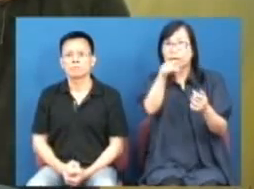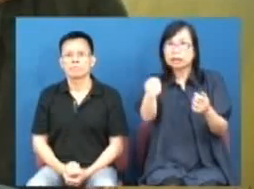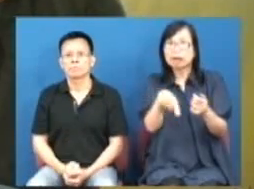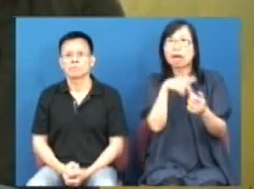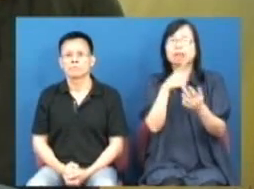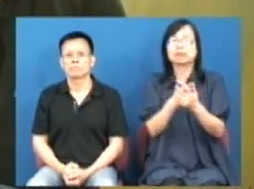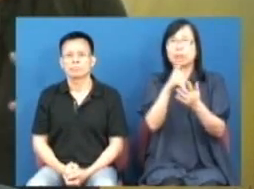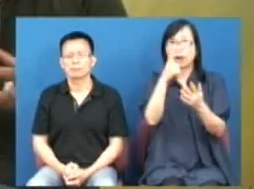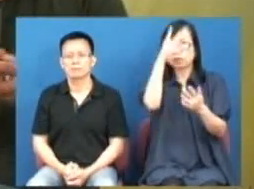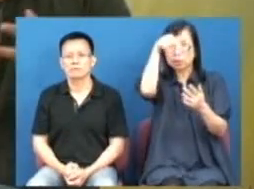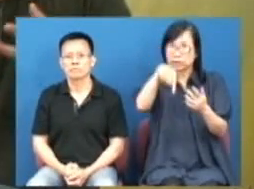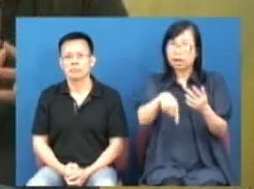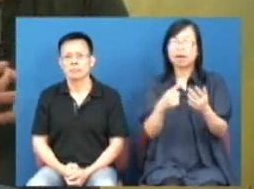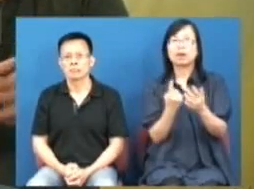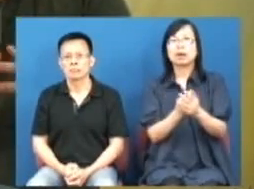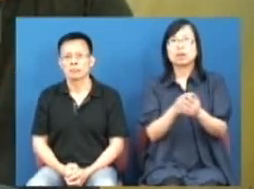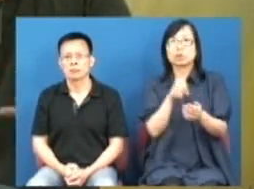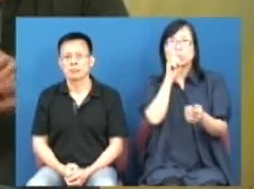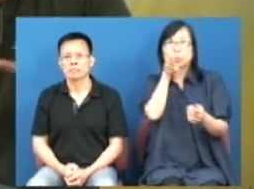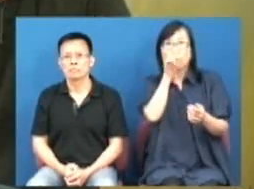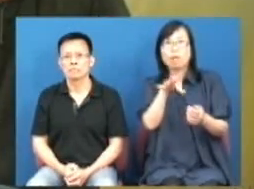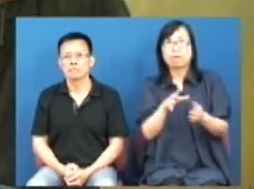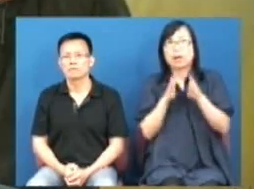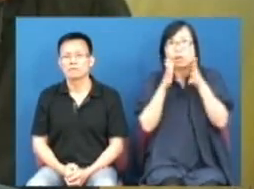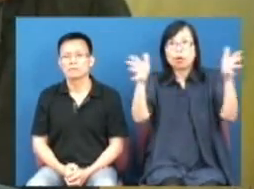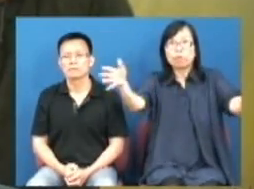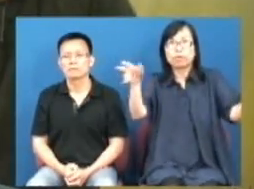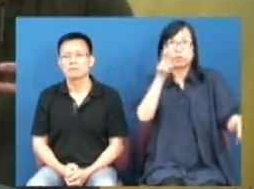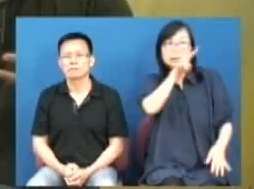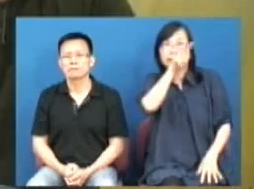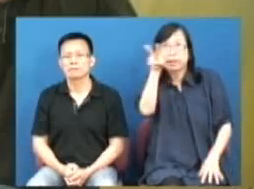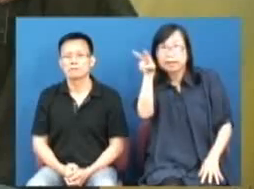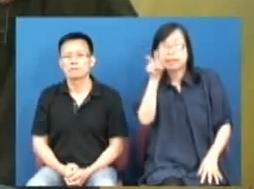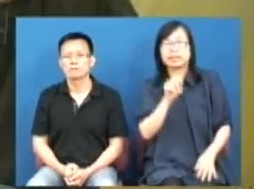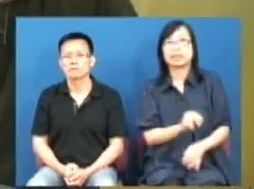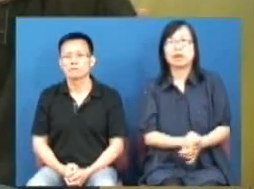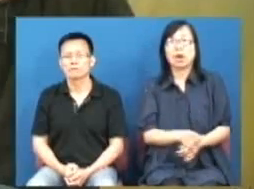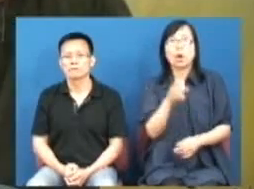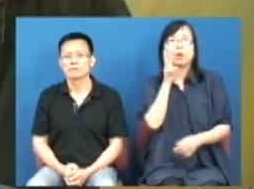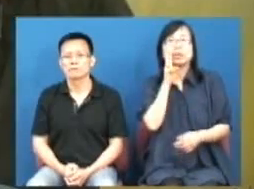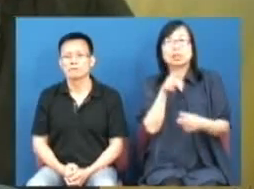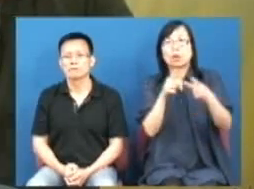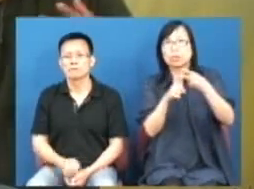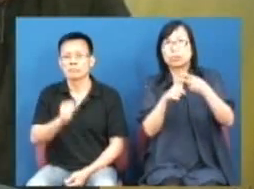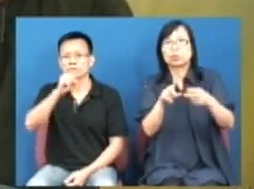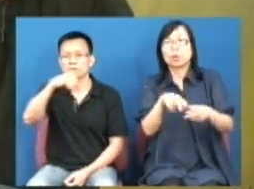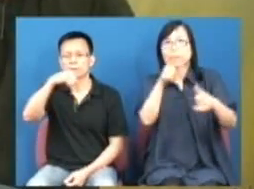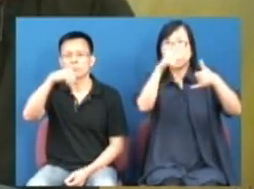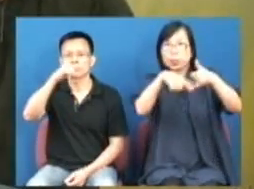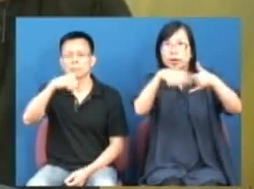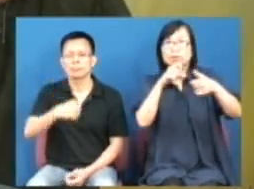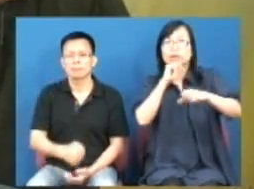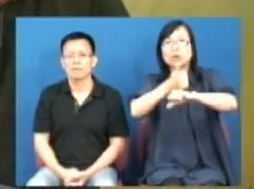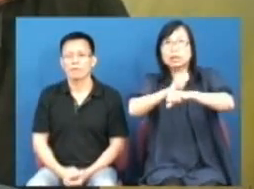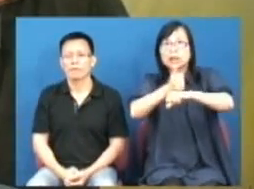由上而下。同埋就係嗰即係強調翻嗰個擴闊嗰個視野咧，就係一個好似一個公共領域咁啊，每一個人都有機會